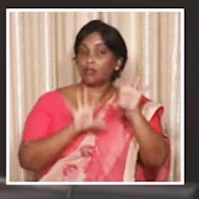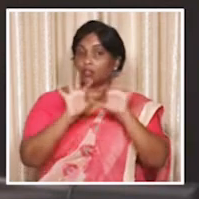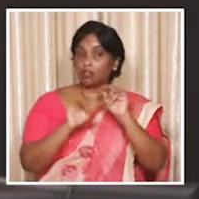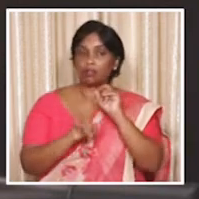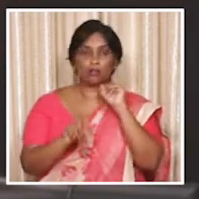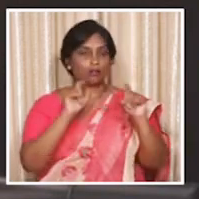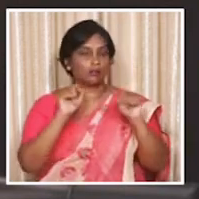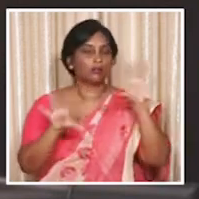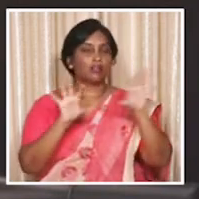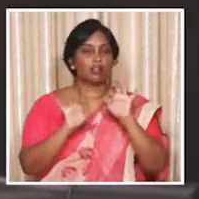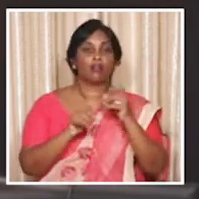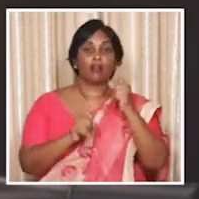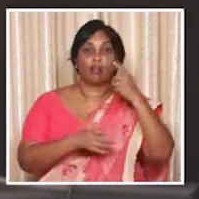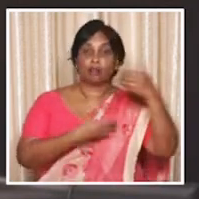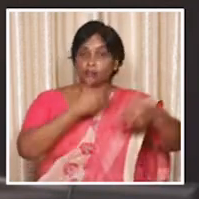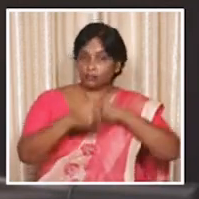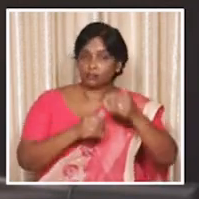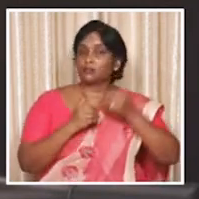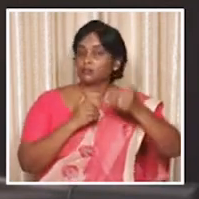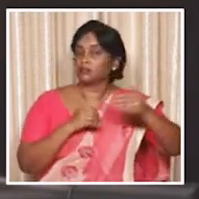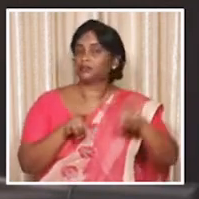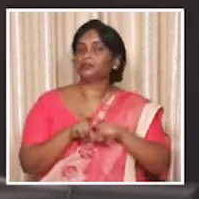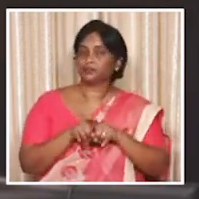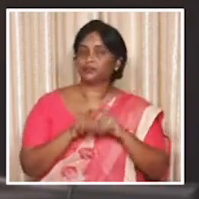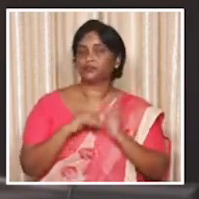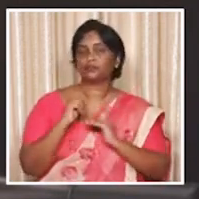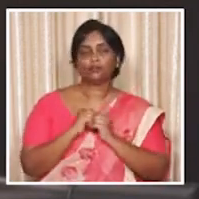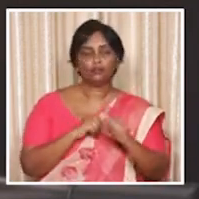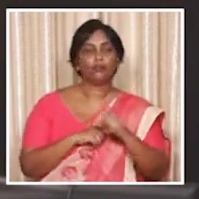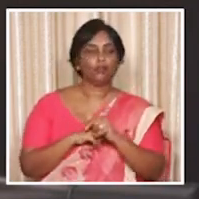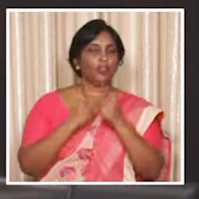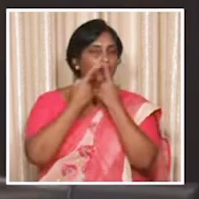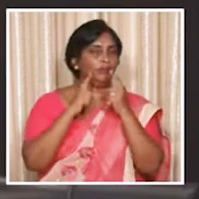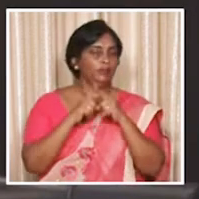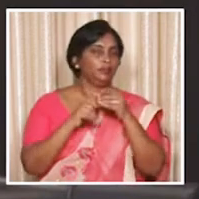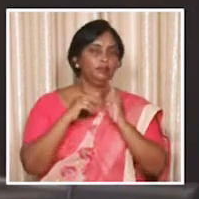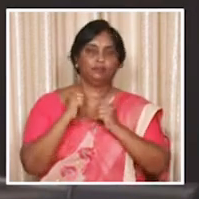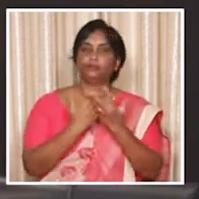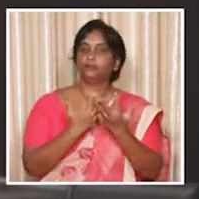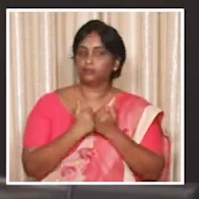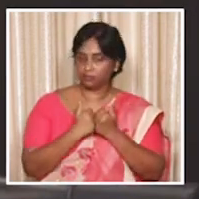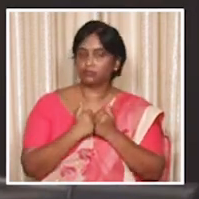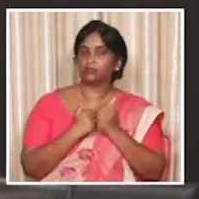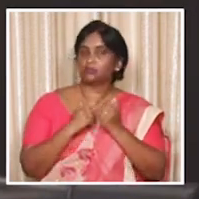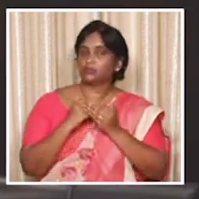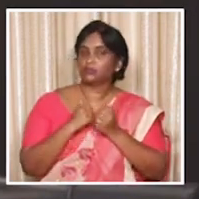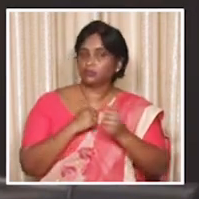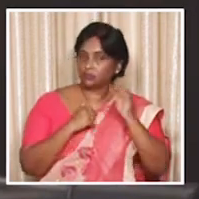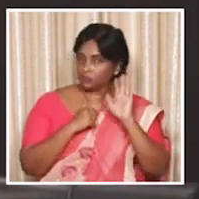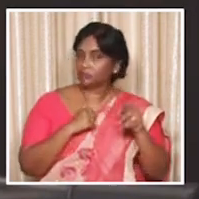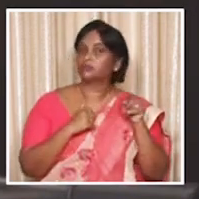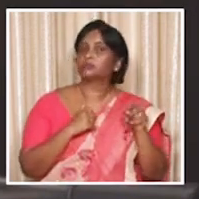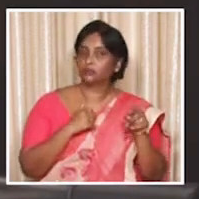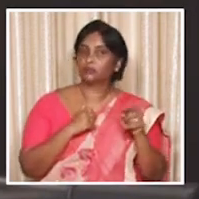එකක් ඒ සඳහා නාම යෝජනා බාර දීලා එතනින් ඉස්සරහට යන ක්‍රමවේදය, මේ විවිධ අයගෙන් ලබා ගන්නා ක්‍රමවේදය ක්‍රියාත්මක කළ යුතුයි